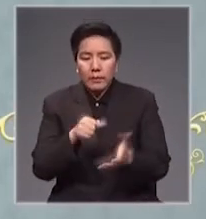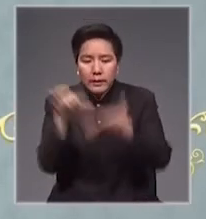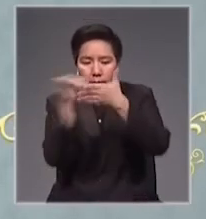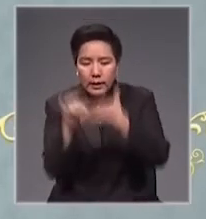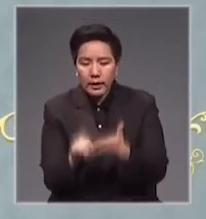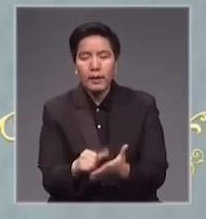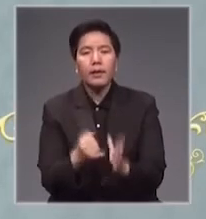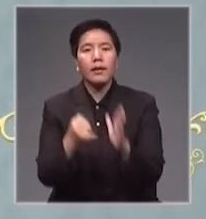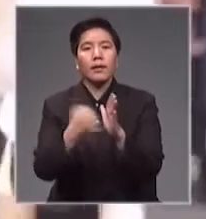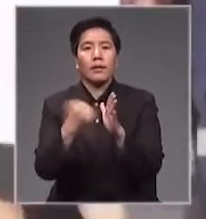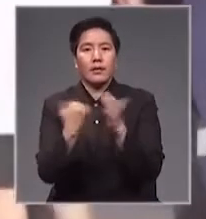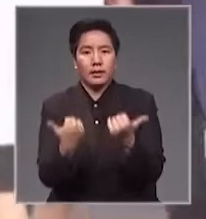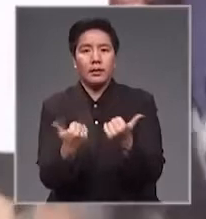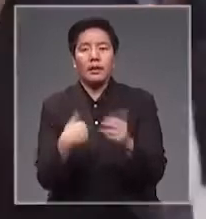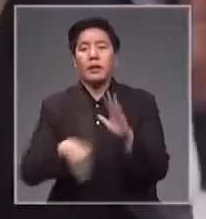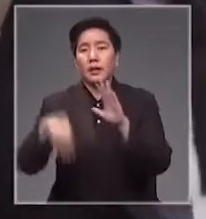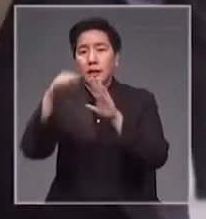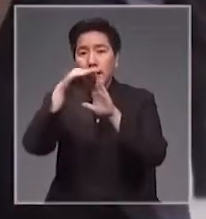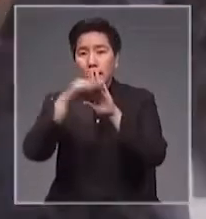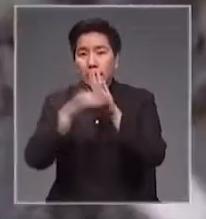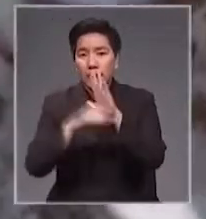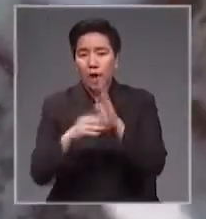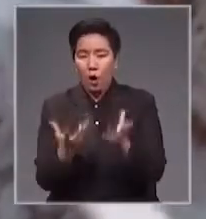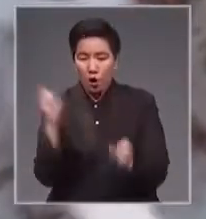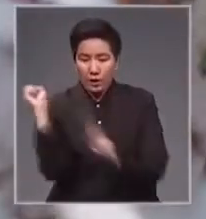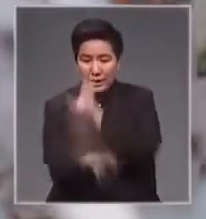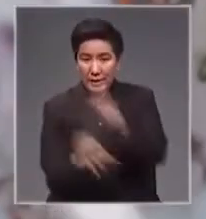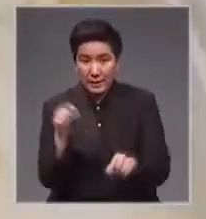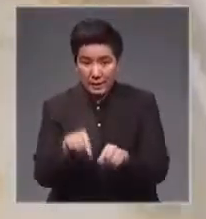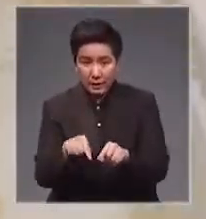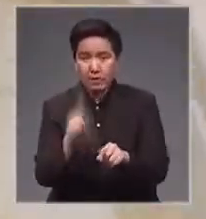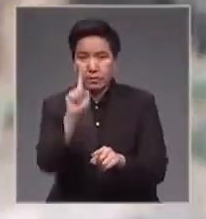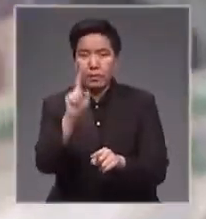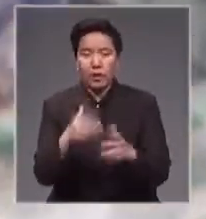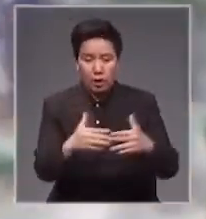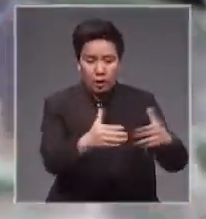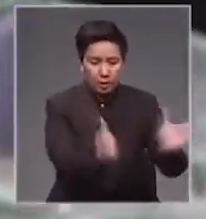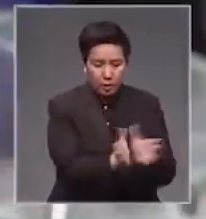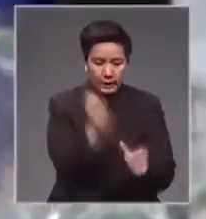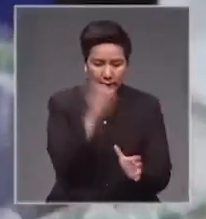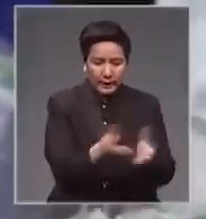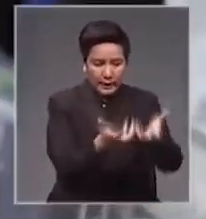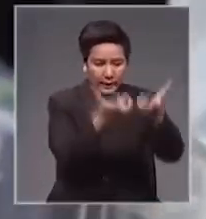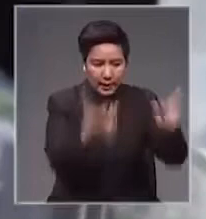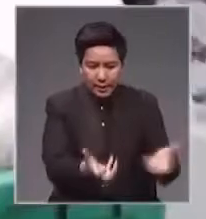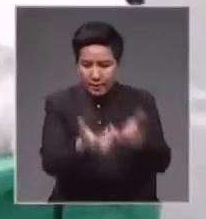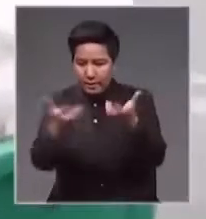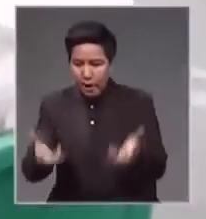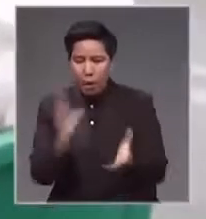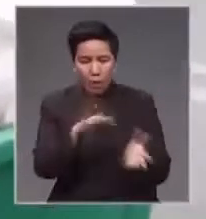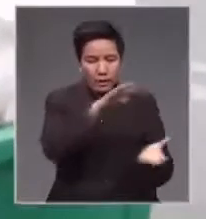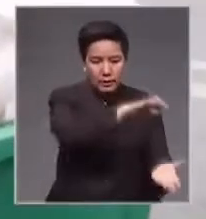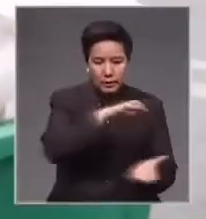ทีสำหรับขั้นตอนการจัดการขยะทั่วไปตั้งแต่ที่ทิ้งขยะการเป็นการแยกขยะขนขยะการจัดห